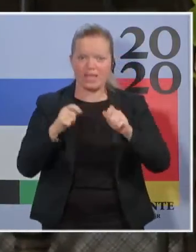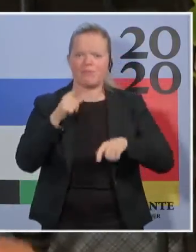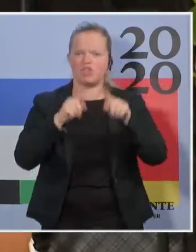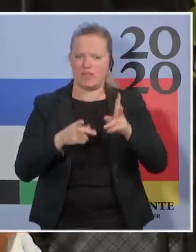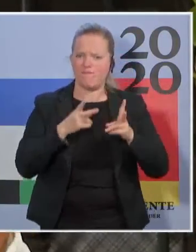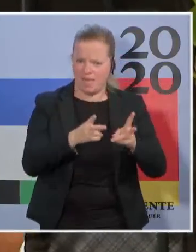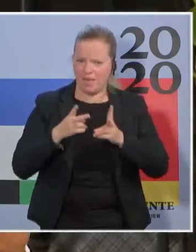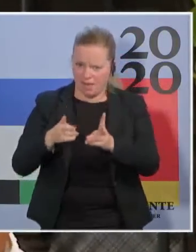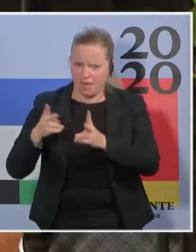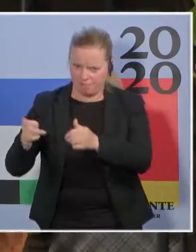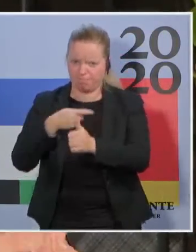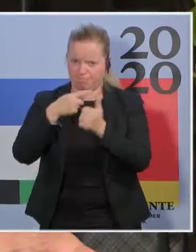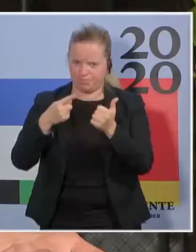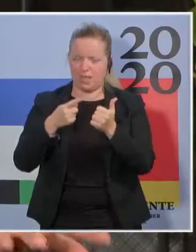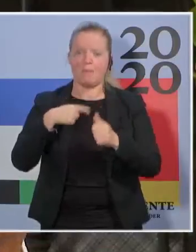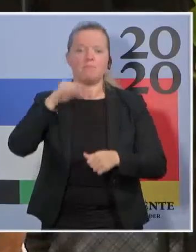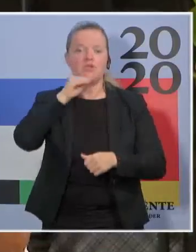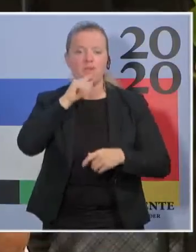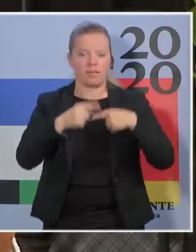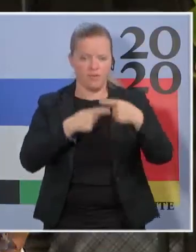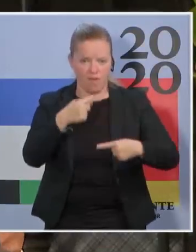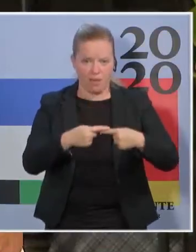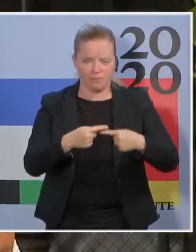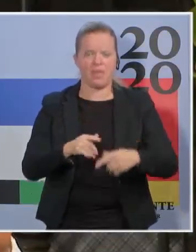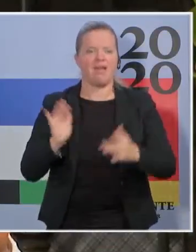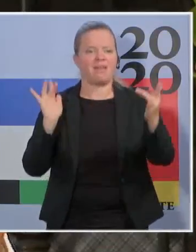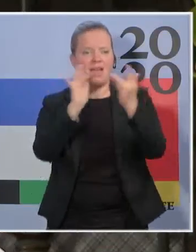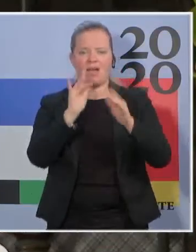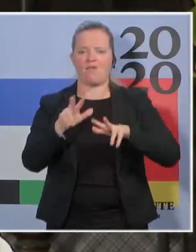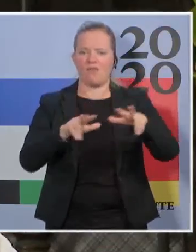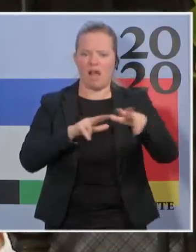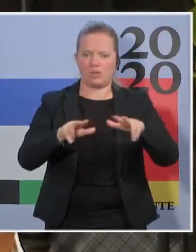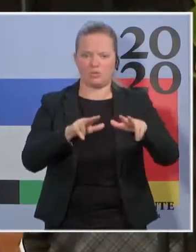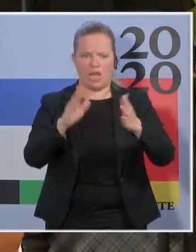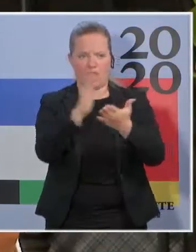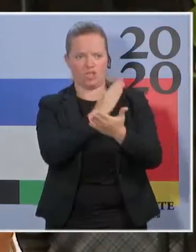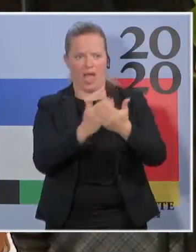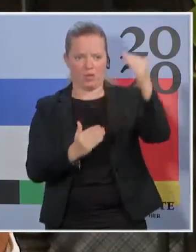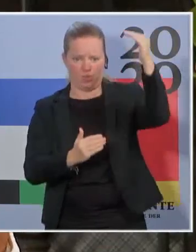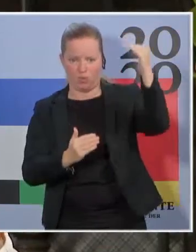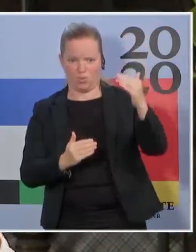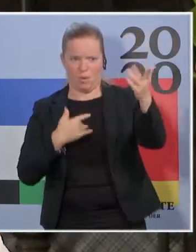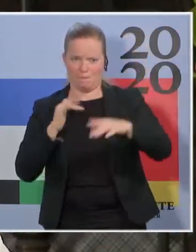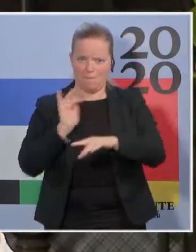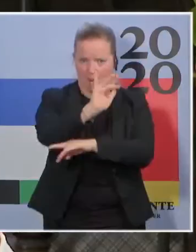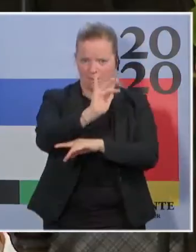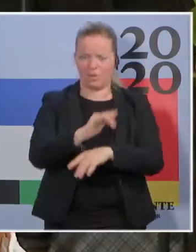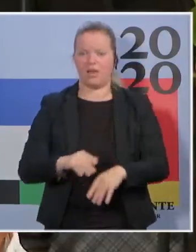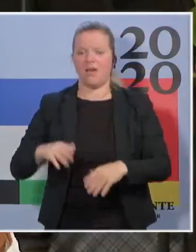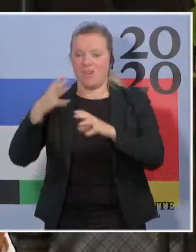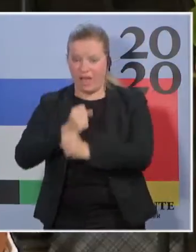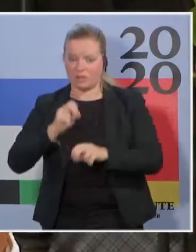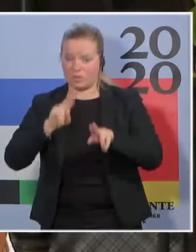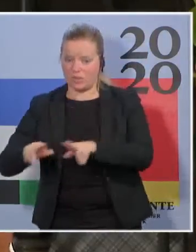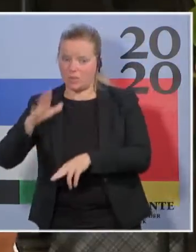hauptsächliche ist, dass im Rahmen eines Beschwerdeverfahrens gegen eine verwaltungsgerichtliche Entscheidung der Verfassungsgerichtshof selbst Bedenken gegen ein Gesetz